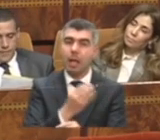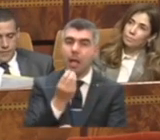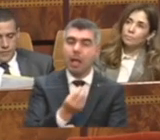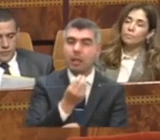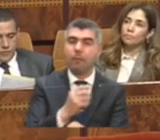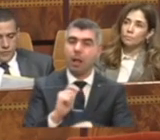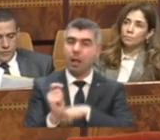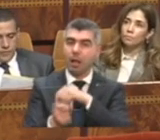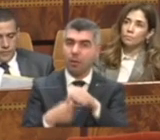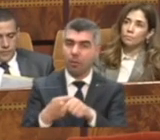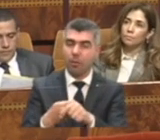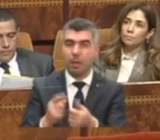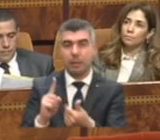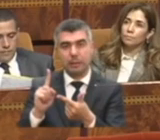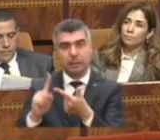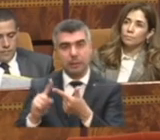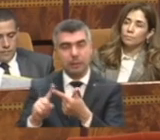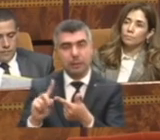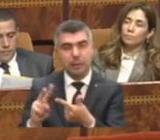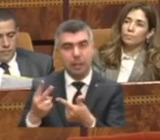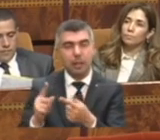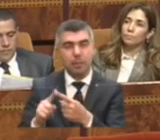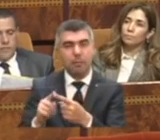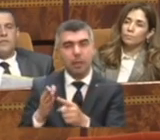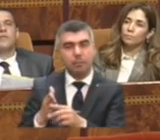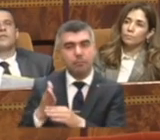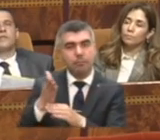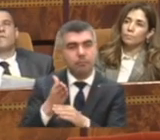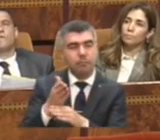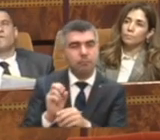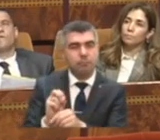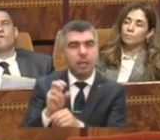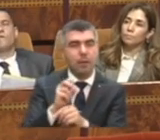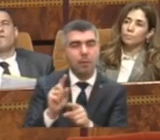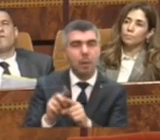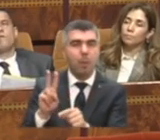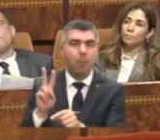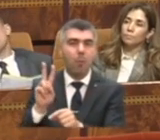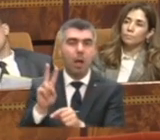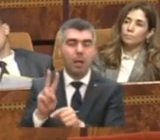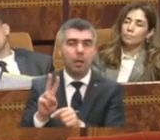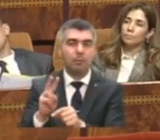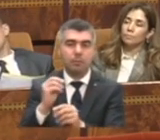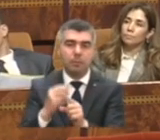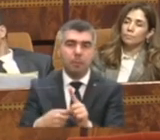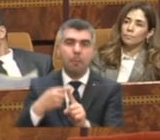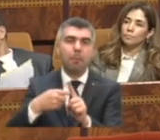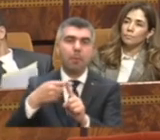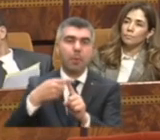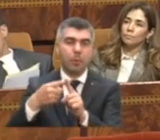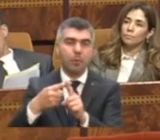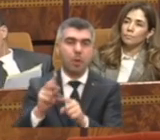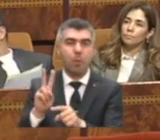بالعالم القروي، أيضا إعادة النظر في مسألة التنقل من المناطق البعيدة للمخيمات مما يرفع من تكلفة التخييم